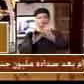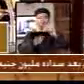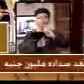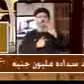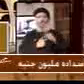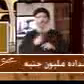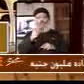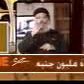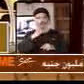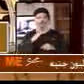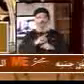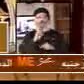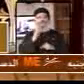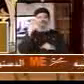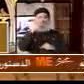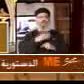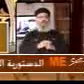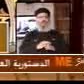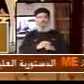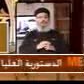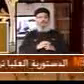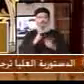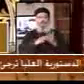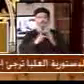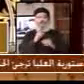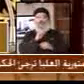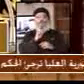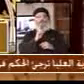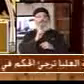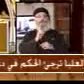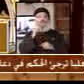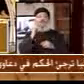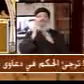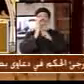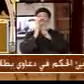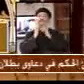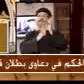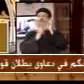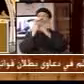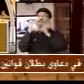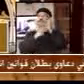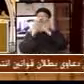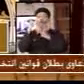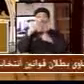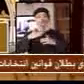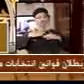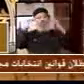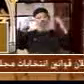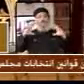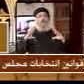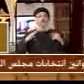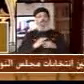وتقول هو الصغير ده أو هو اللي إمكاناته محدودة، لكن في يد الله ممكن أن يصير عظيما.